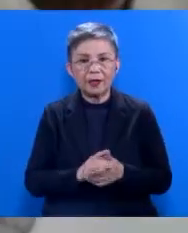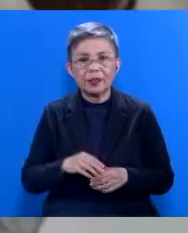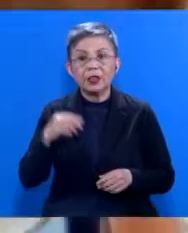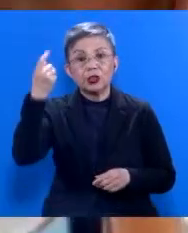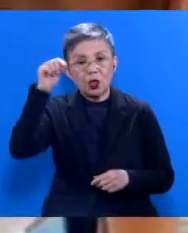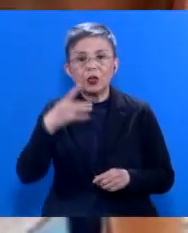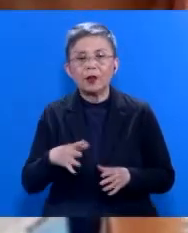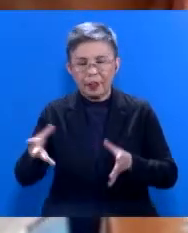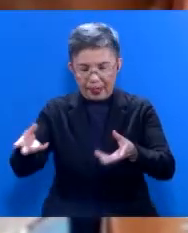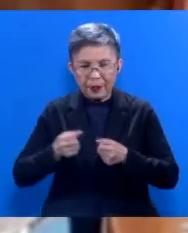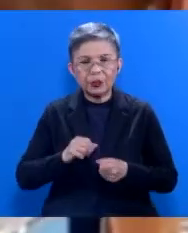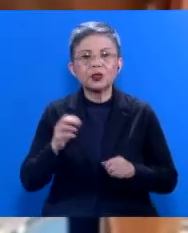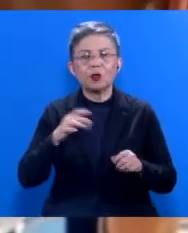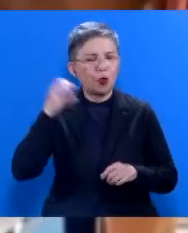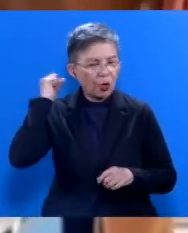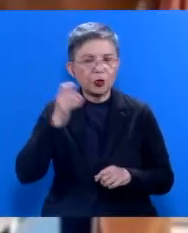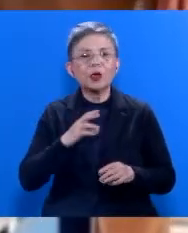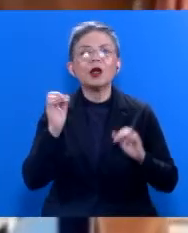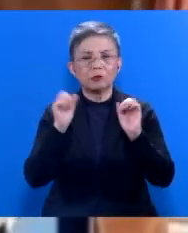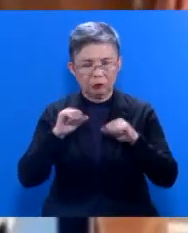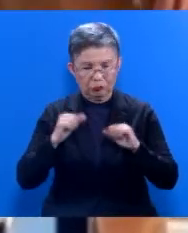menyebut telah mendapat persetujuan.